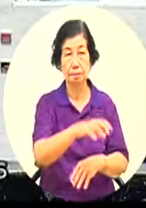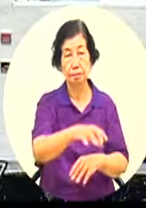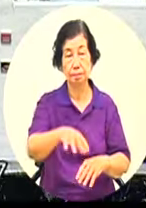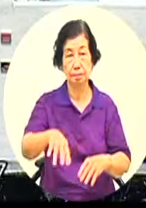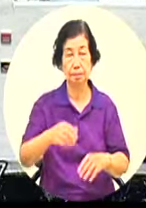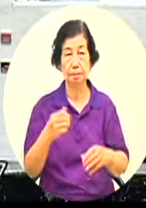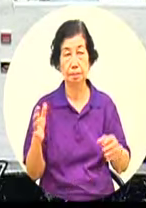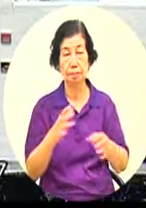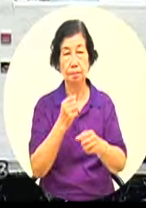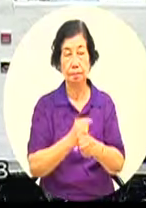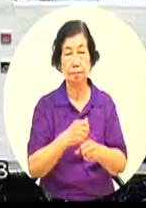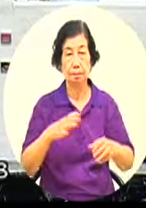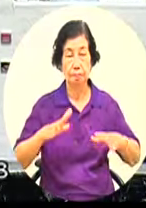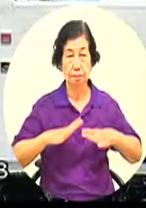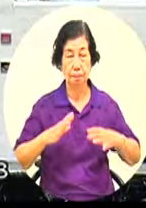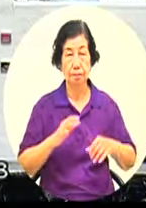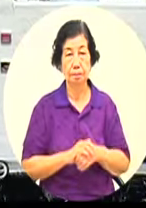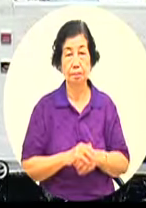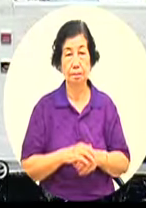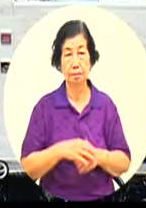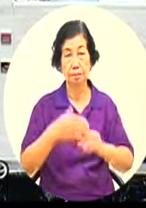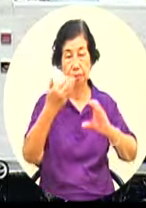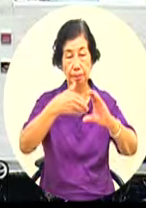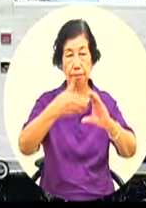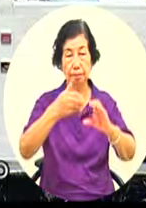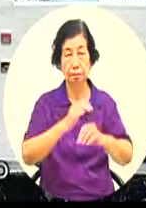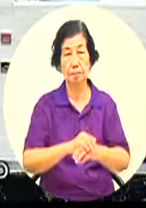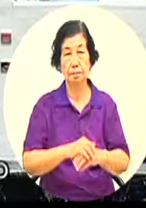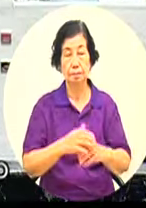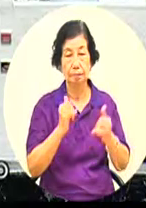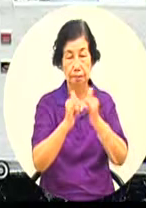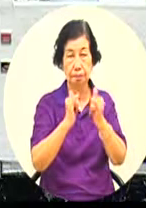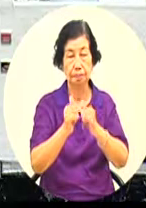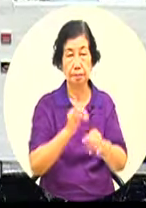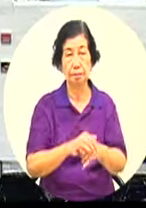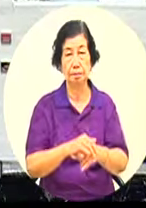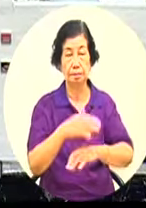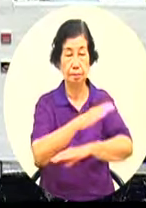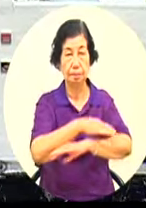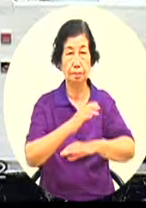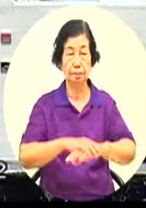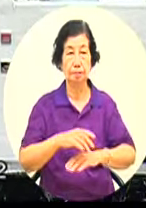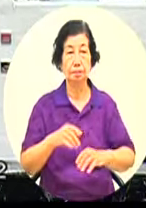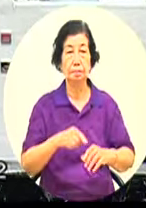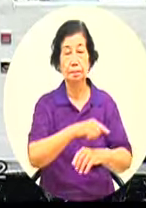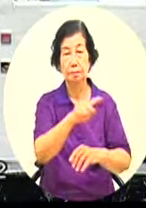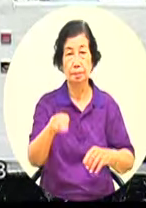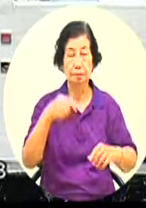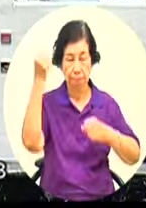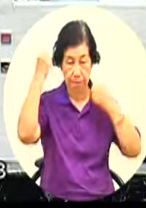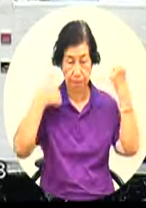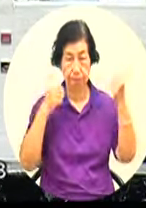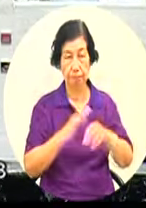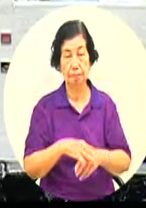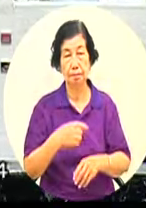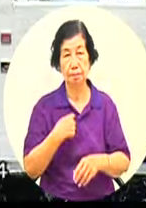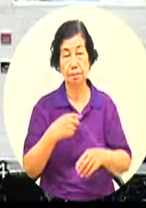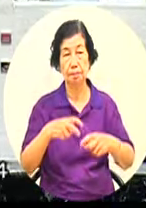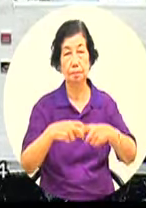局处首长，还有电视机前面的市民朋友、媒体先进，大家早，我是李雅静哦。